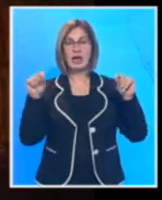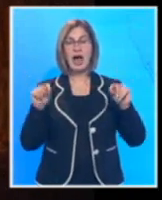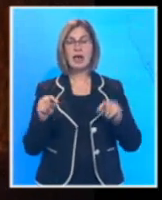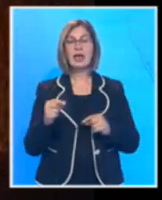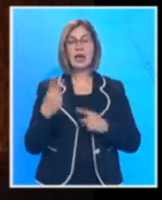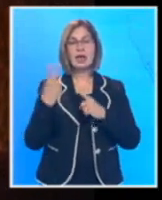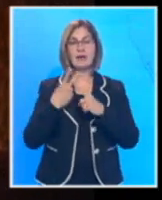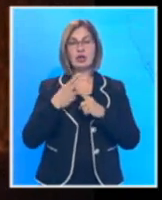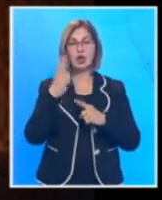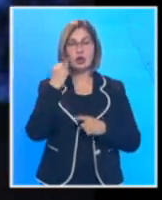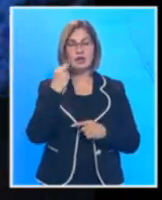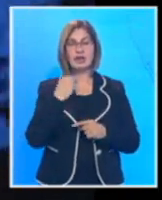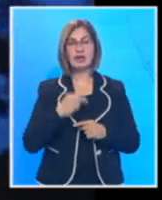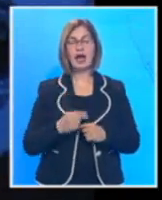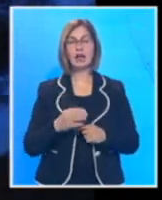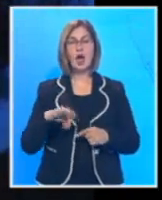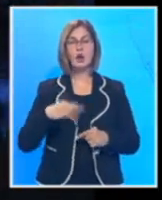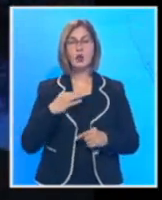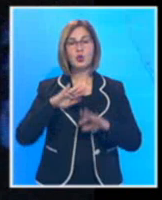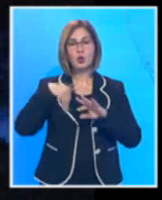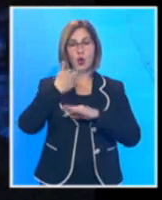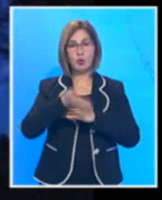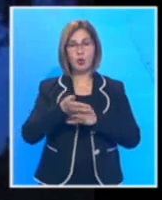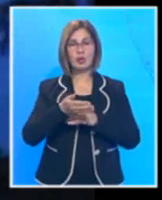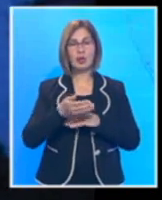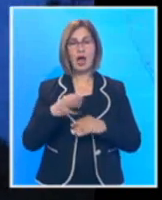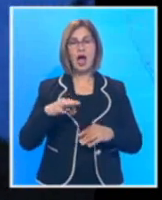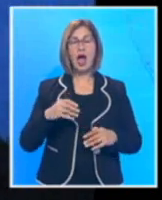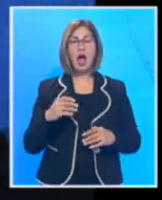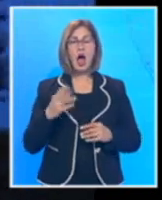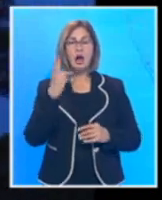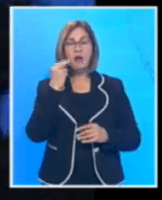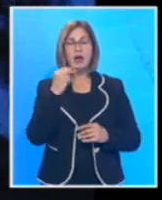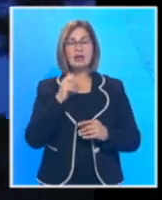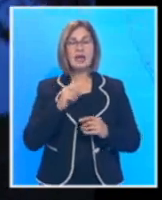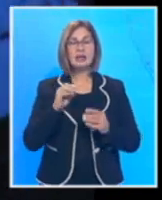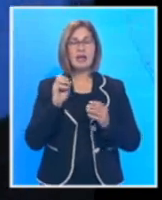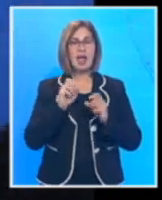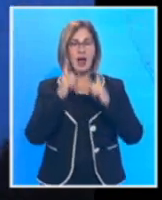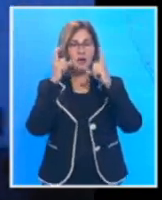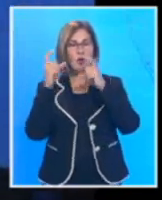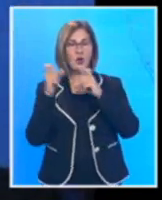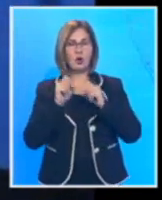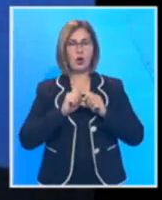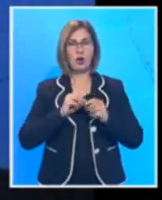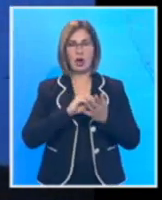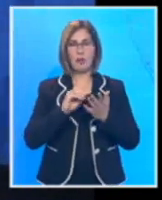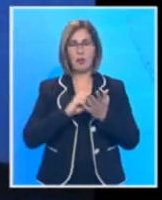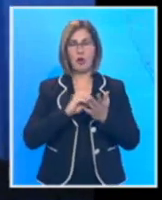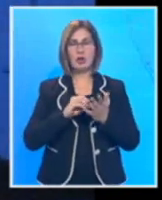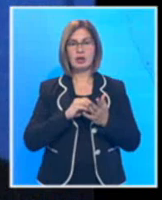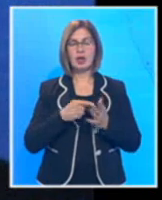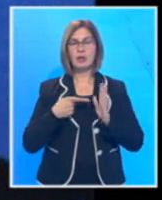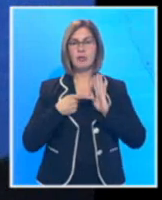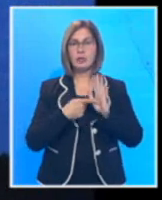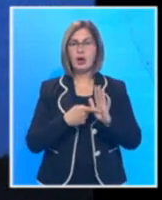Mišeluku. Jutro nakon bombardovanja novosadski reporter Darko Dozet je svojim fotoaparatom zabeležio svu silinu